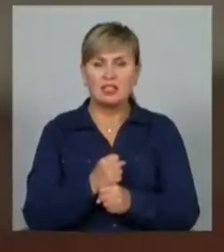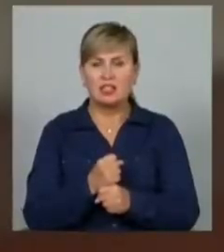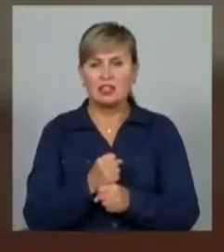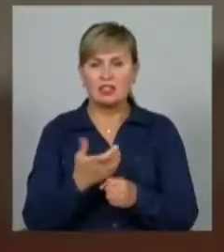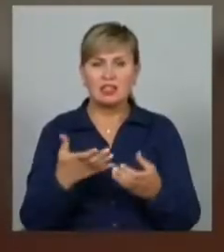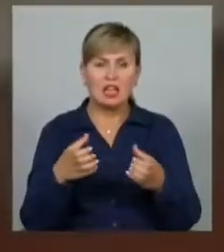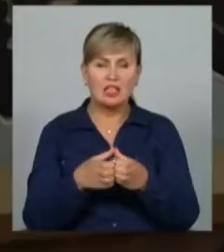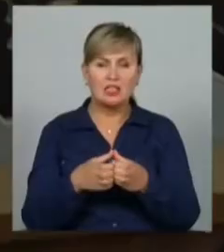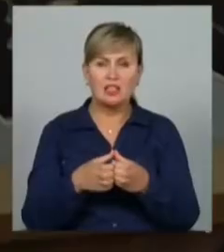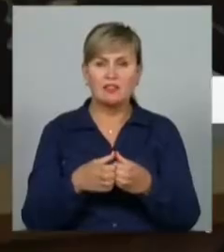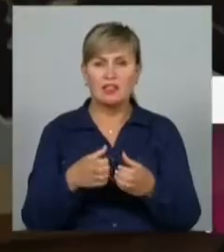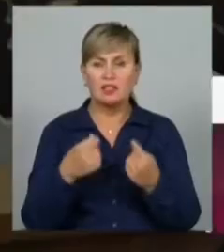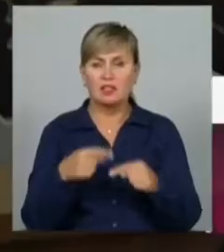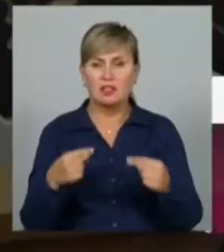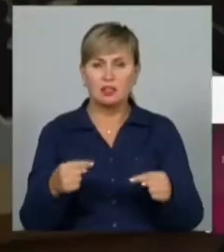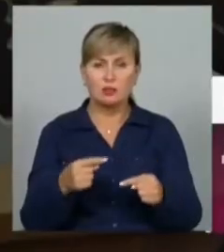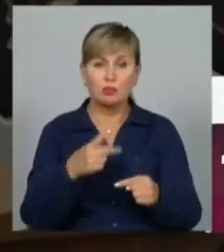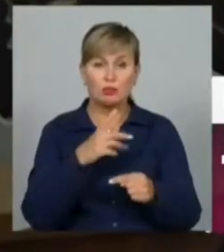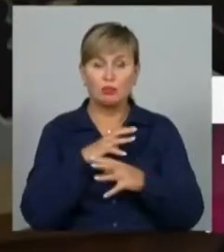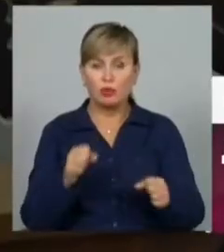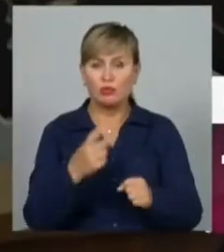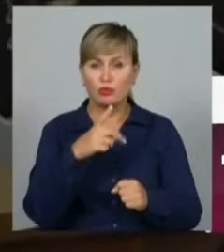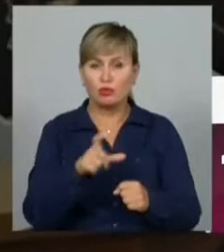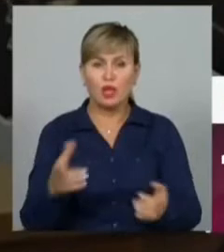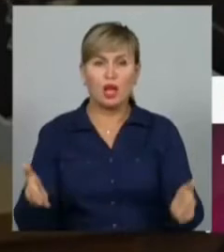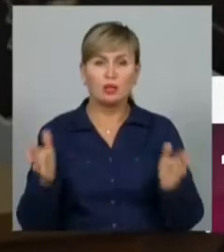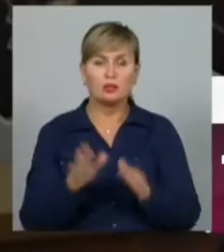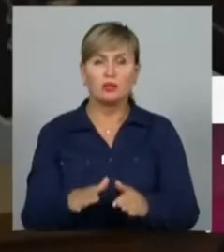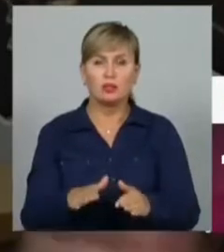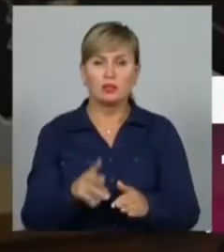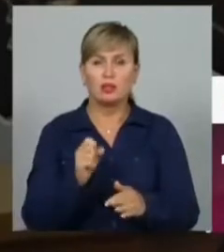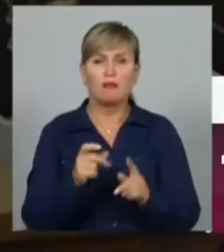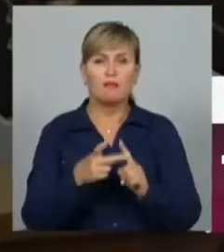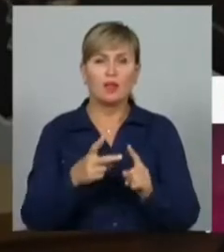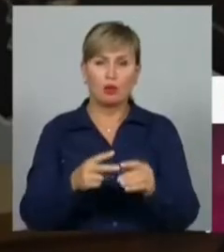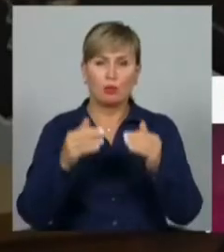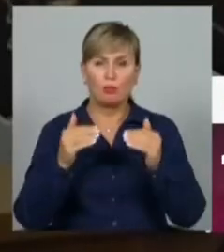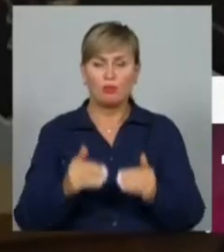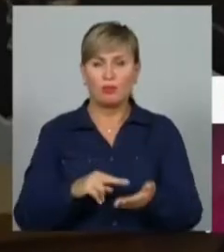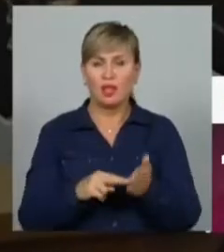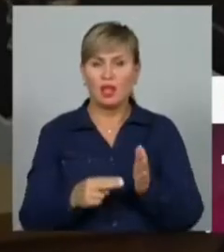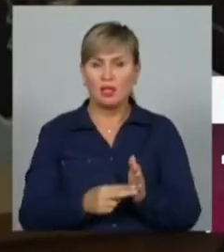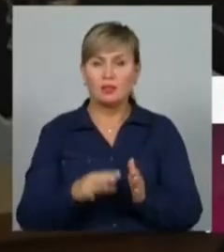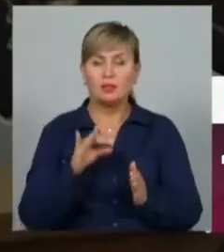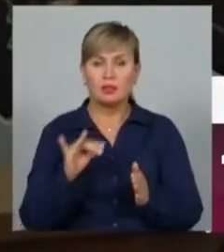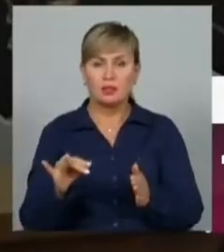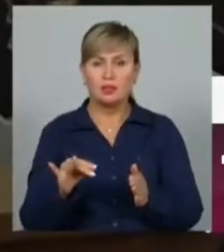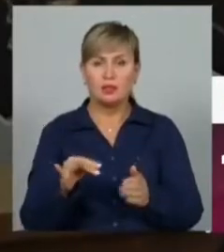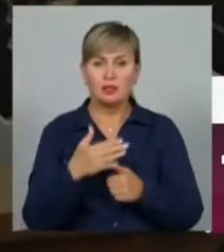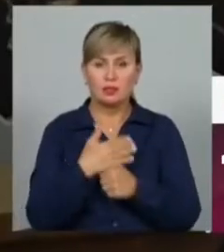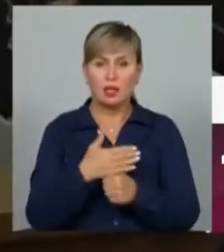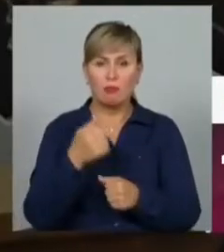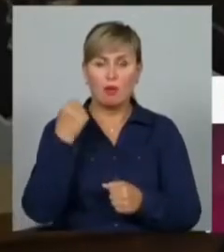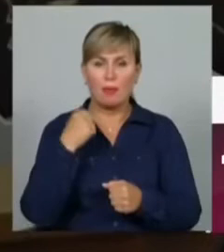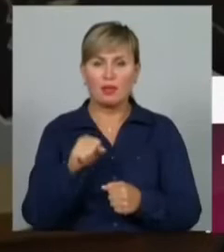И подвиг этих двух людей остался как бы на втором плане. И знамя